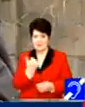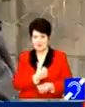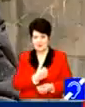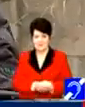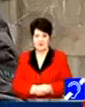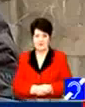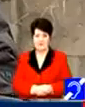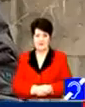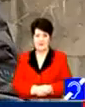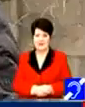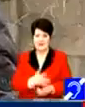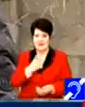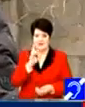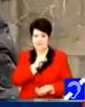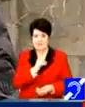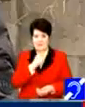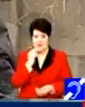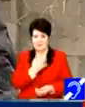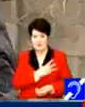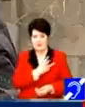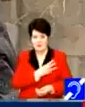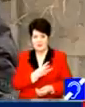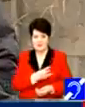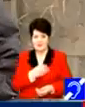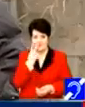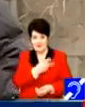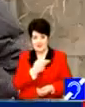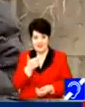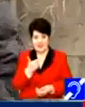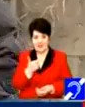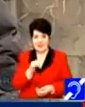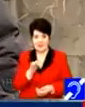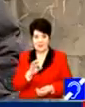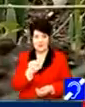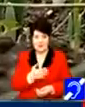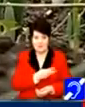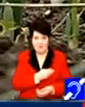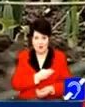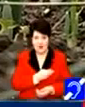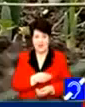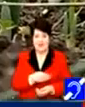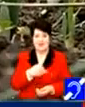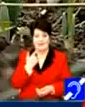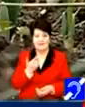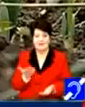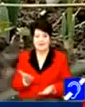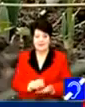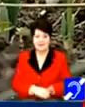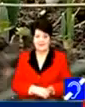2 săptămâni. Fructul interzis, el e mai mult dorit. Așa și oamenii, când văd ghiocei, e vreo ghiocei, dar totuși se combină cu două